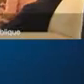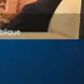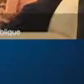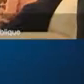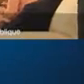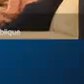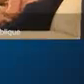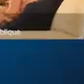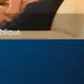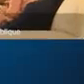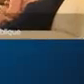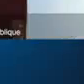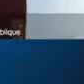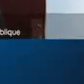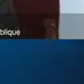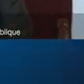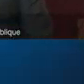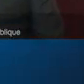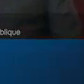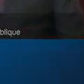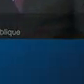la coopération.